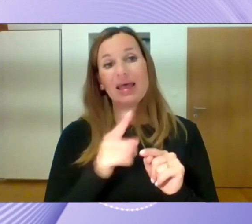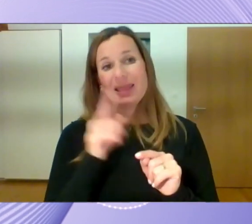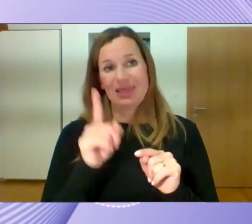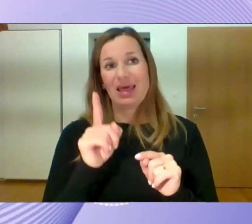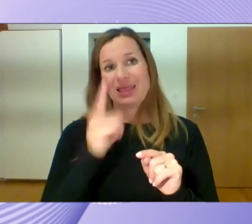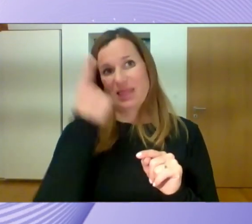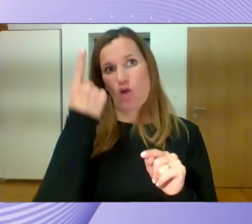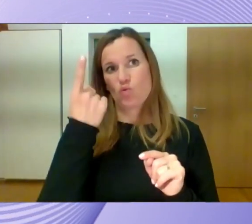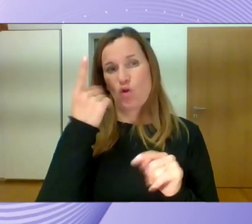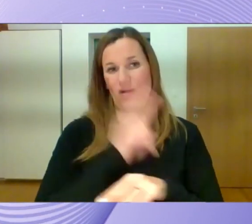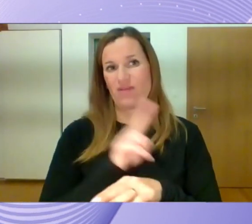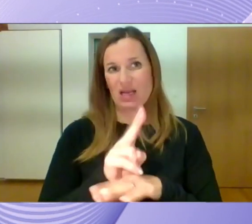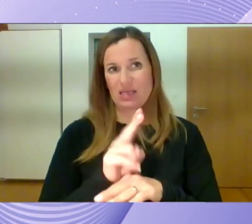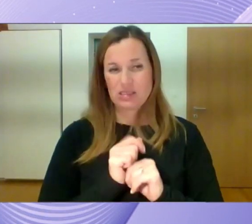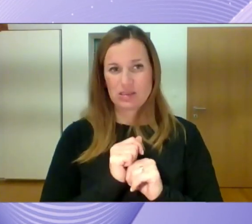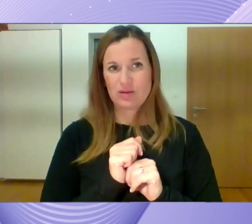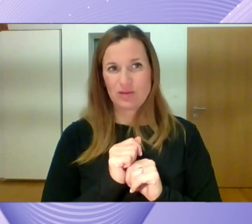pa oblike dnevnega bivanja.